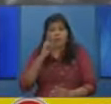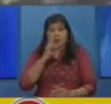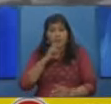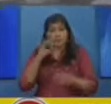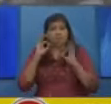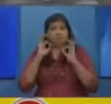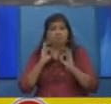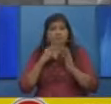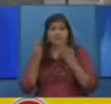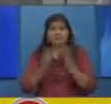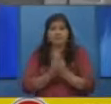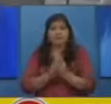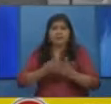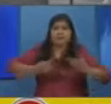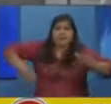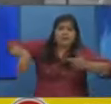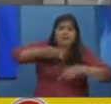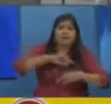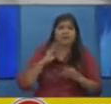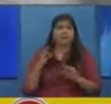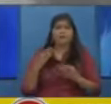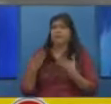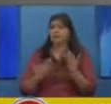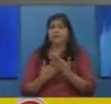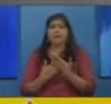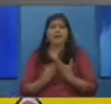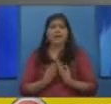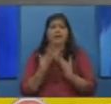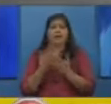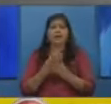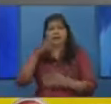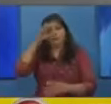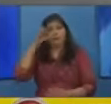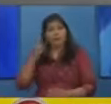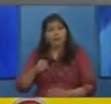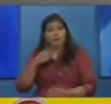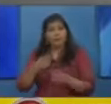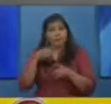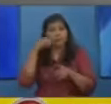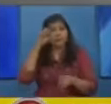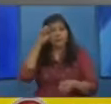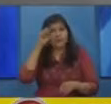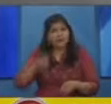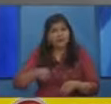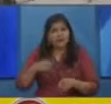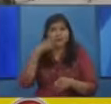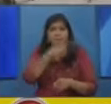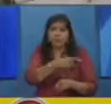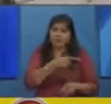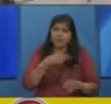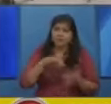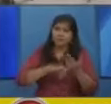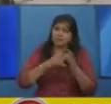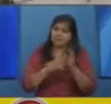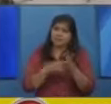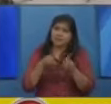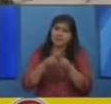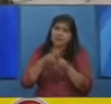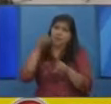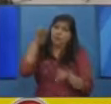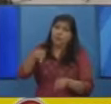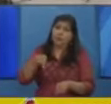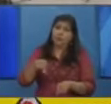ह्यूमर पूरे रंग में होता था। बापू ने सरदार पटेल के बारे में कहा था,